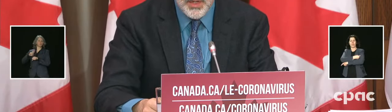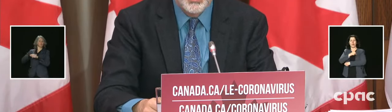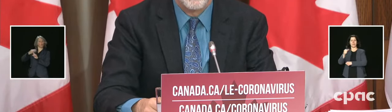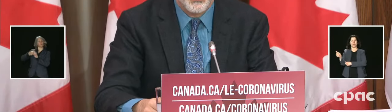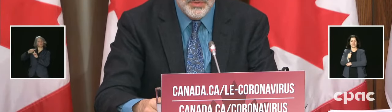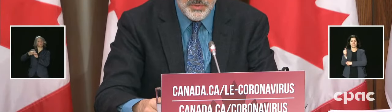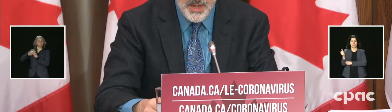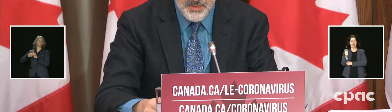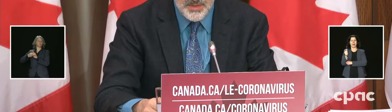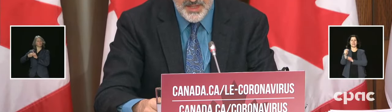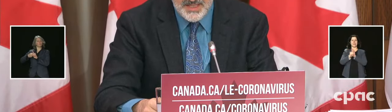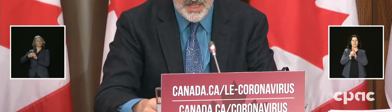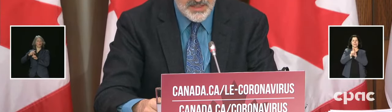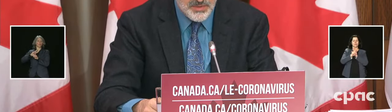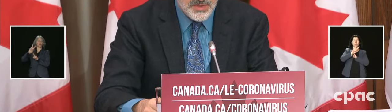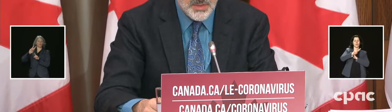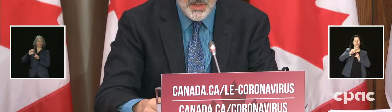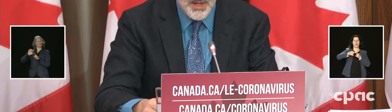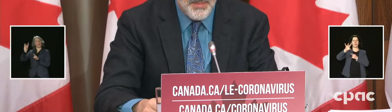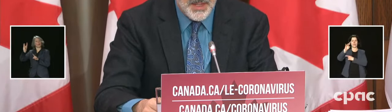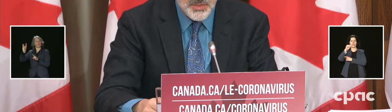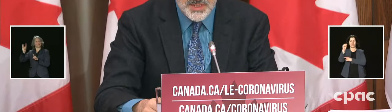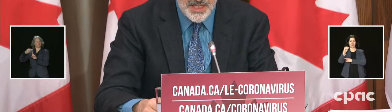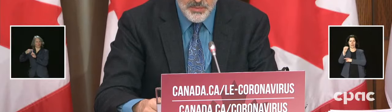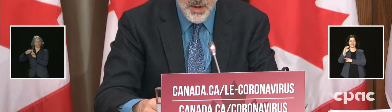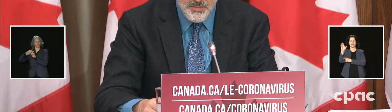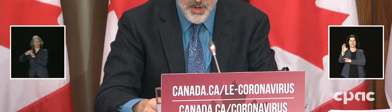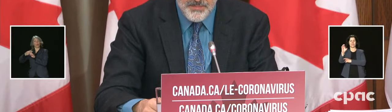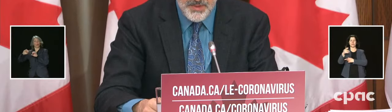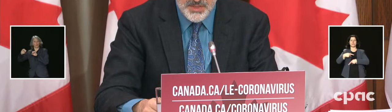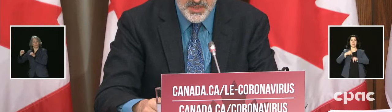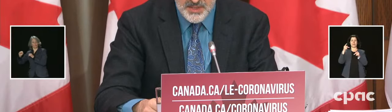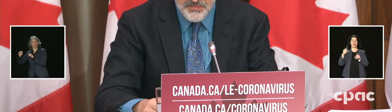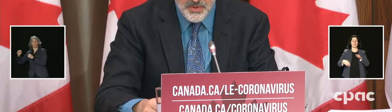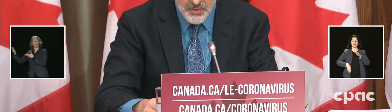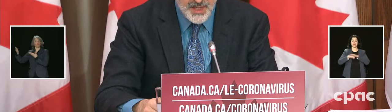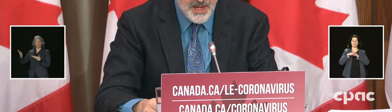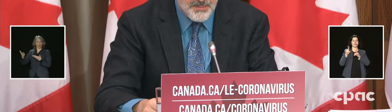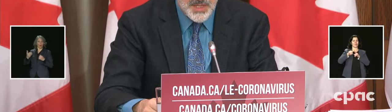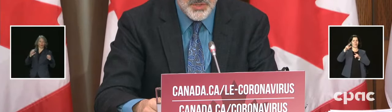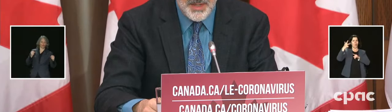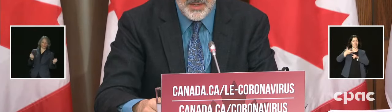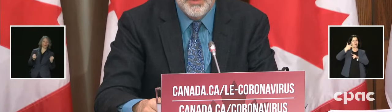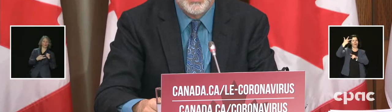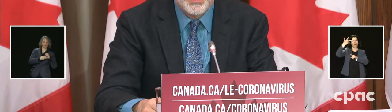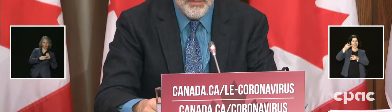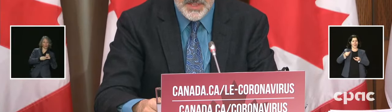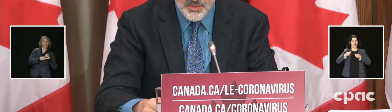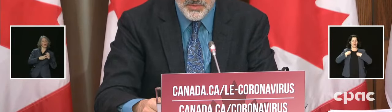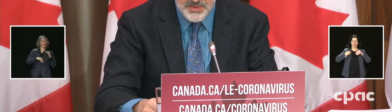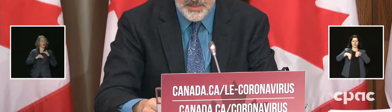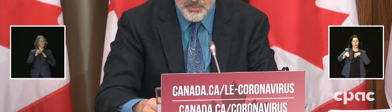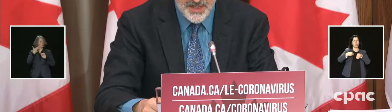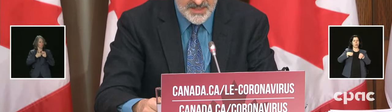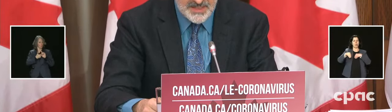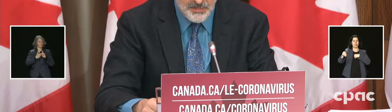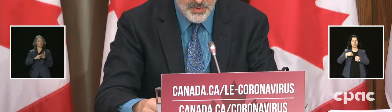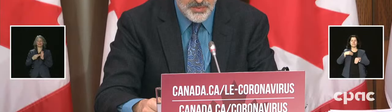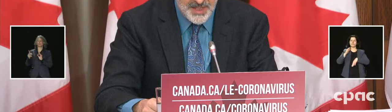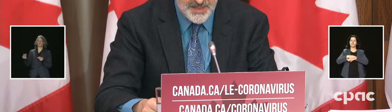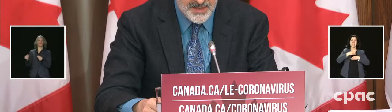réfrigération, soit de 2 à 8 degrés Celsius, pendant jusqu'à 3 mois, ce qui offre une grande marge de manœuvre quant à la façon dont il peut